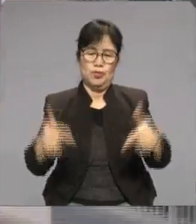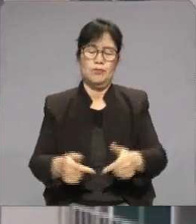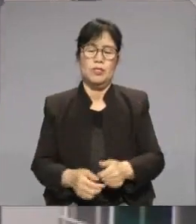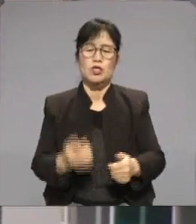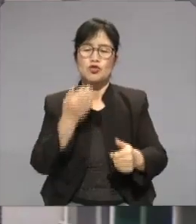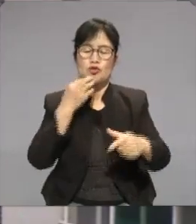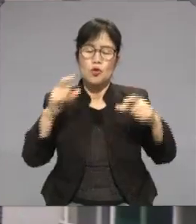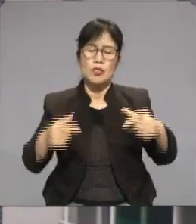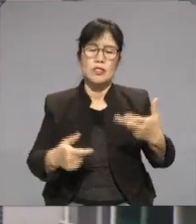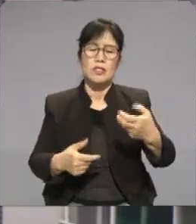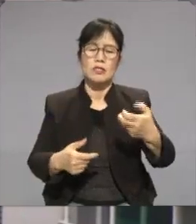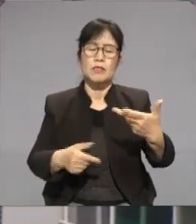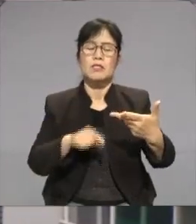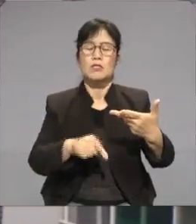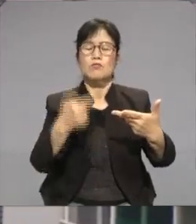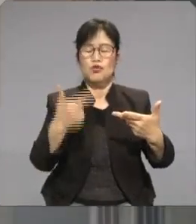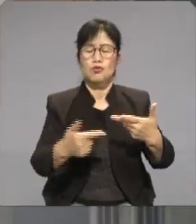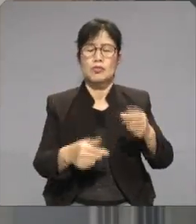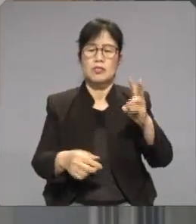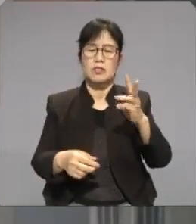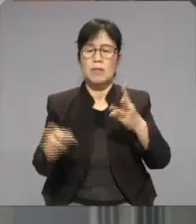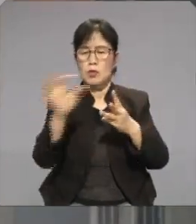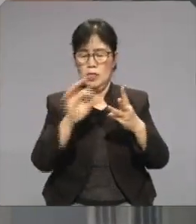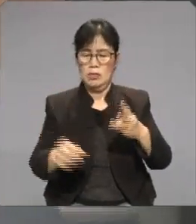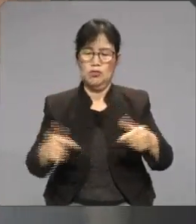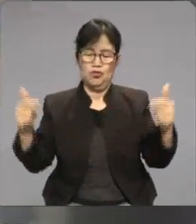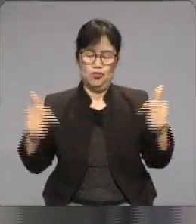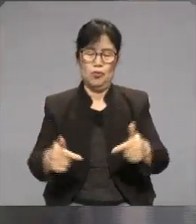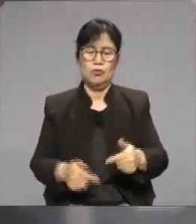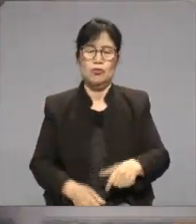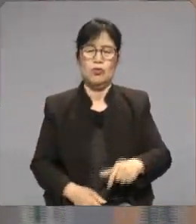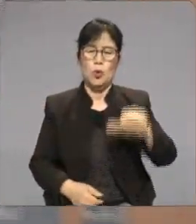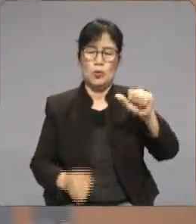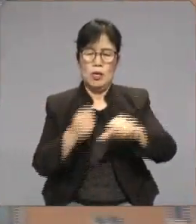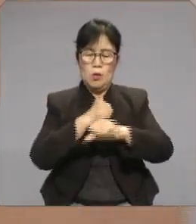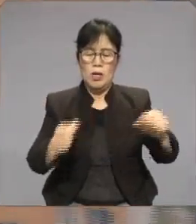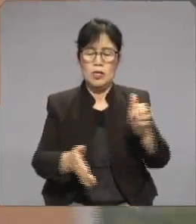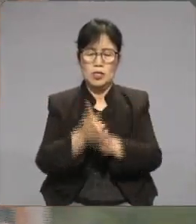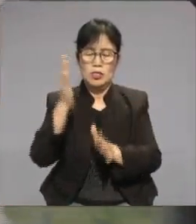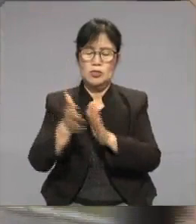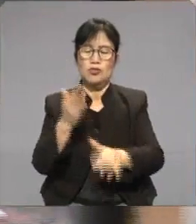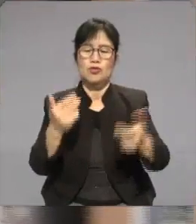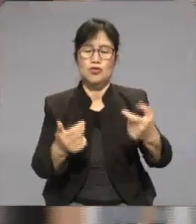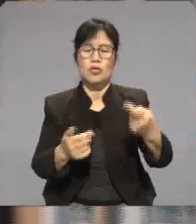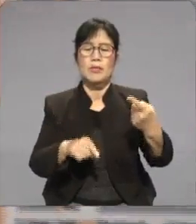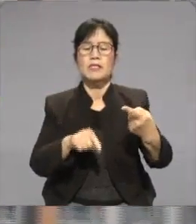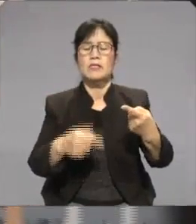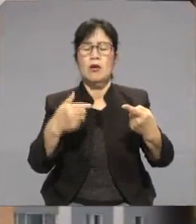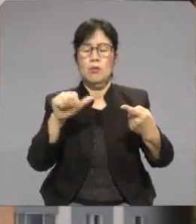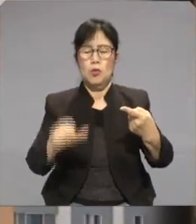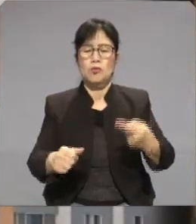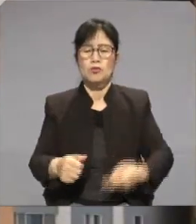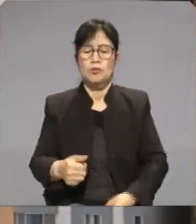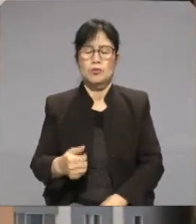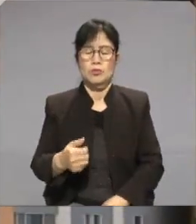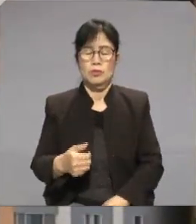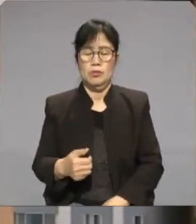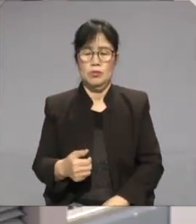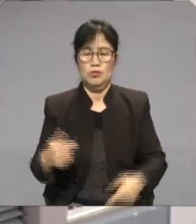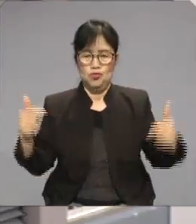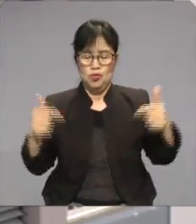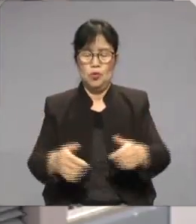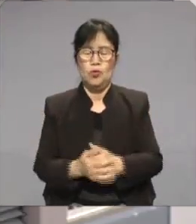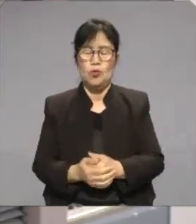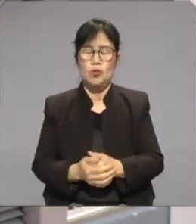수도권은 77.6% 3% 포인트 하락했고 5대 광역시는 62.5% 88.4% 포인트 내렸는데